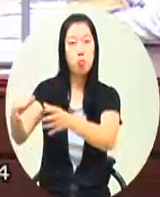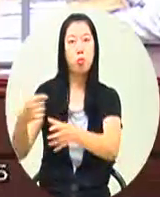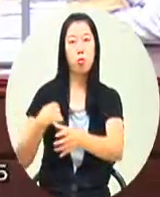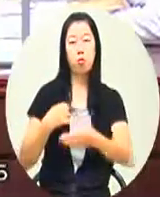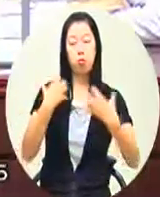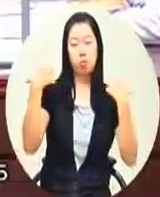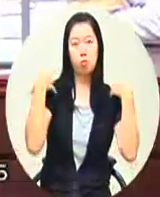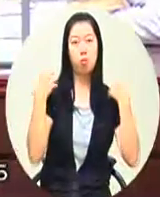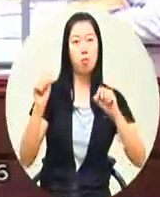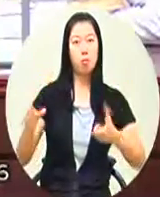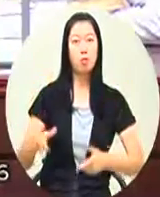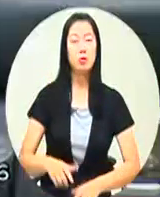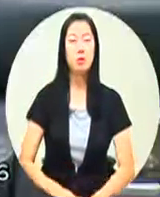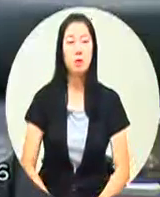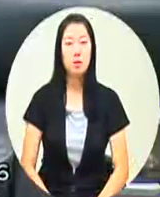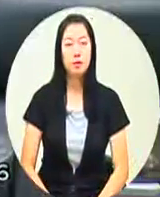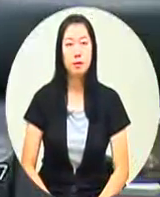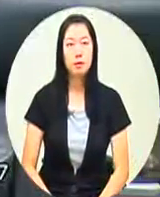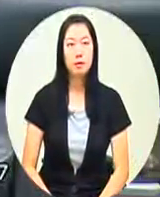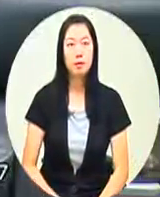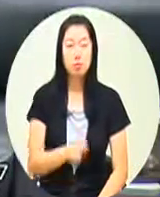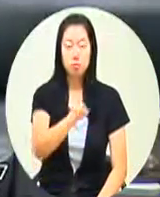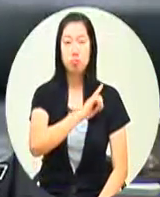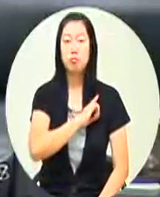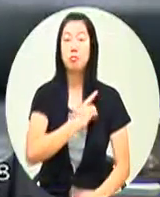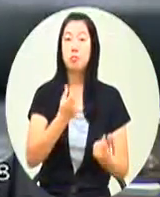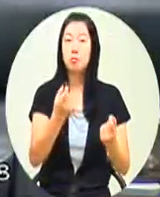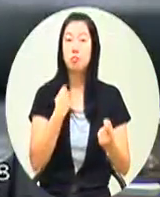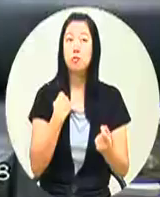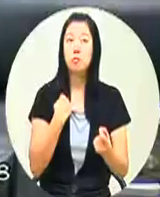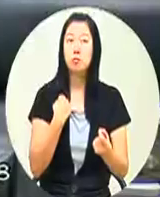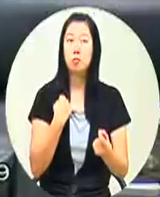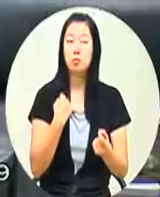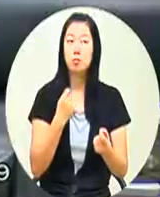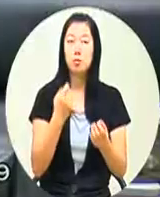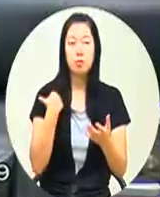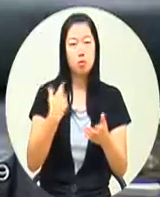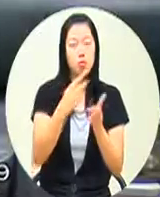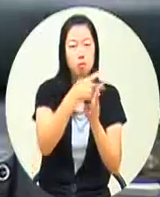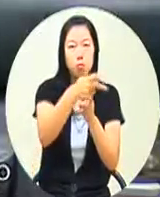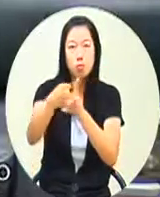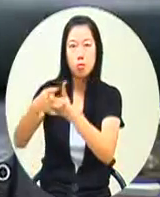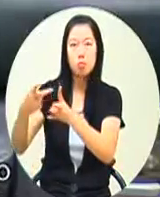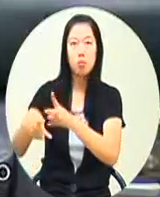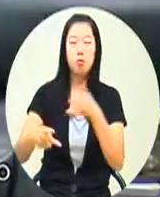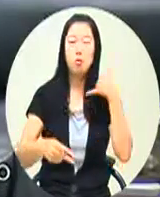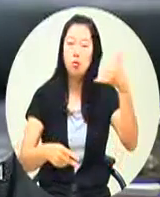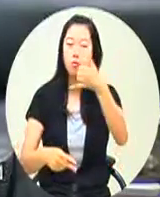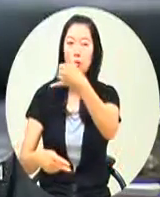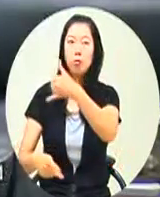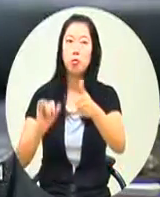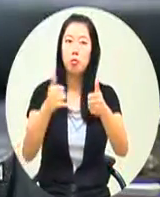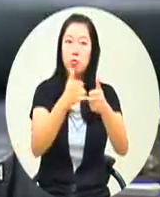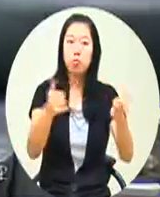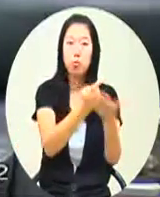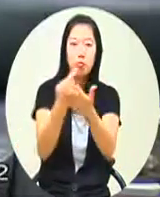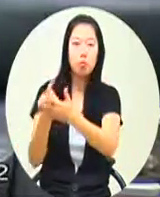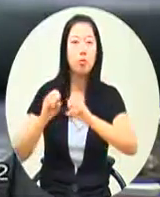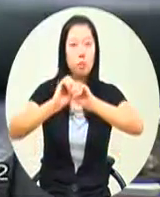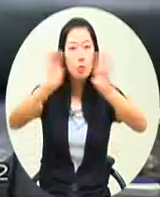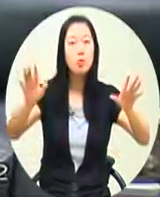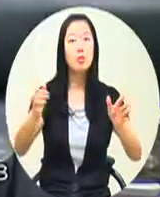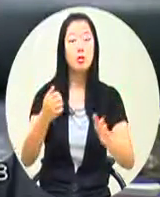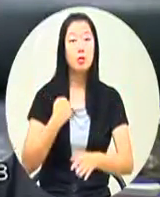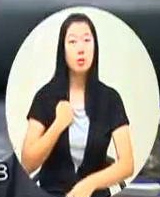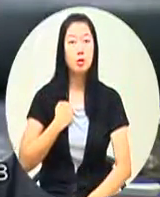对，区公所办的会勘，但是你们也应该通知所有的议员吧？啊，不，今仔区公所的比例水里叫较大喽。